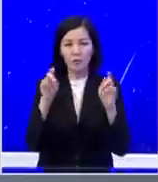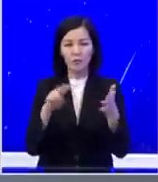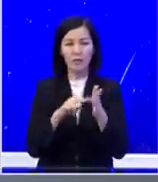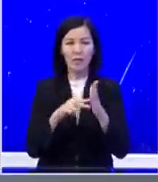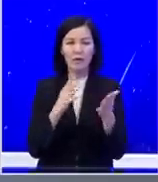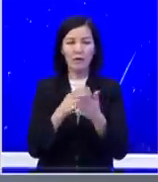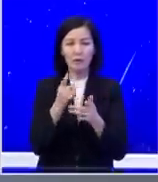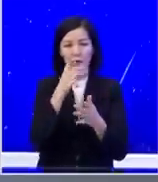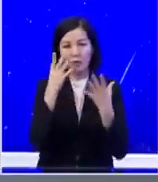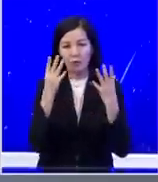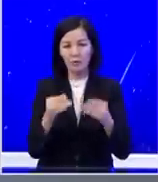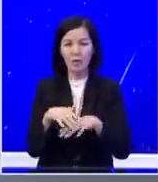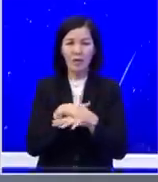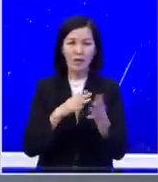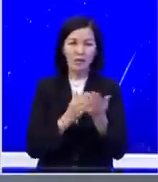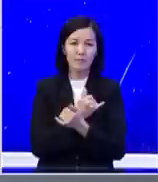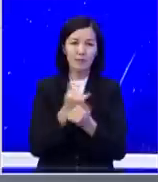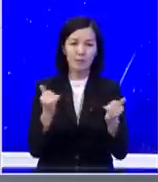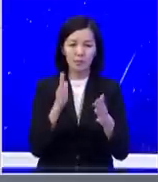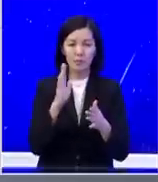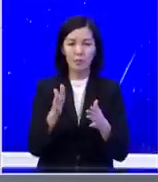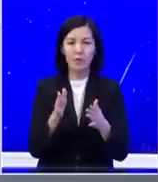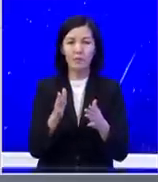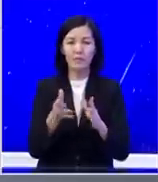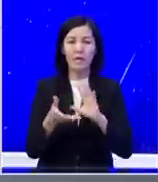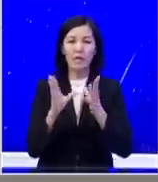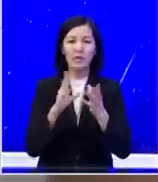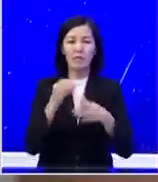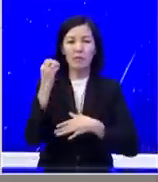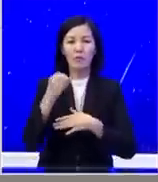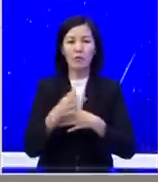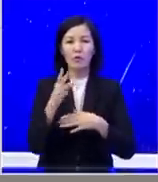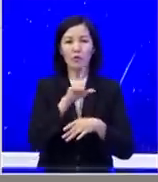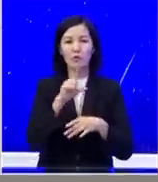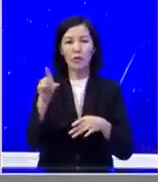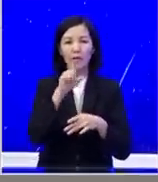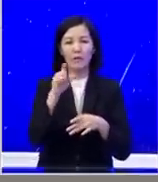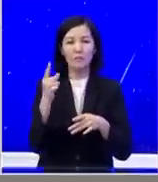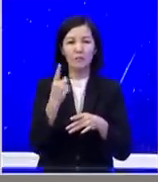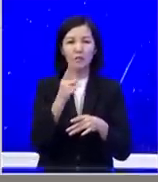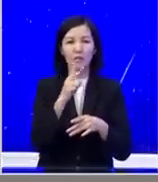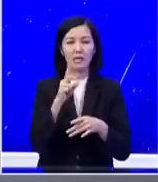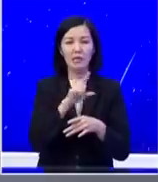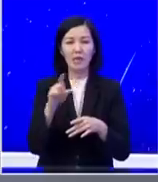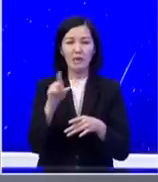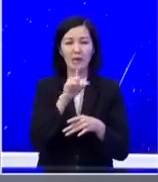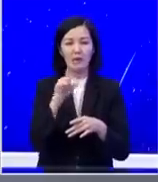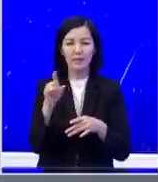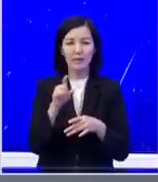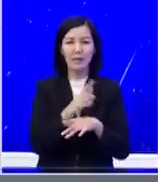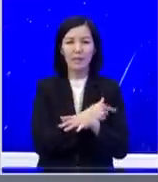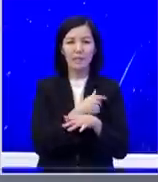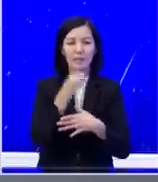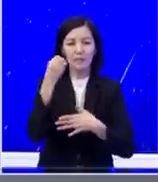жоспарланған. Жақын күндері халыққа қызмет көрсететін боламыз. Жалпы орталық 3 қабаттан тұрады. 1-2 қабаттарында